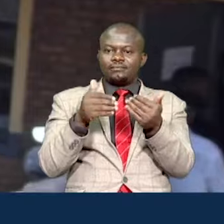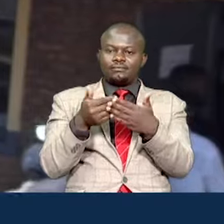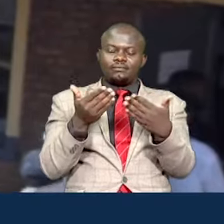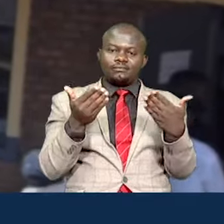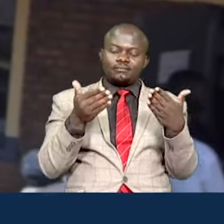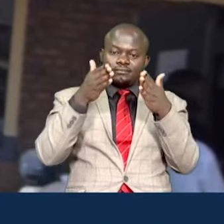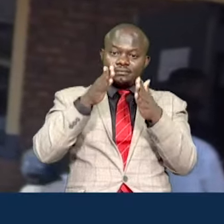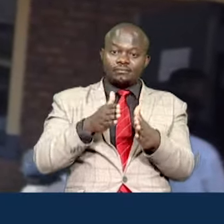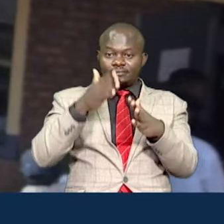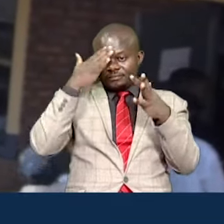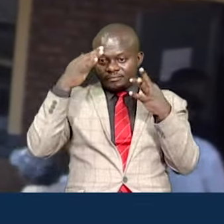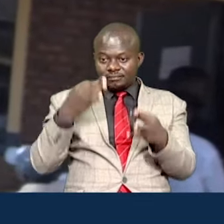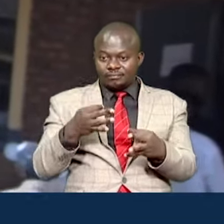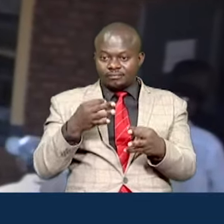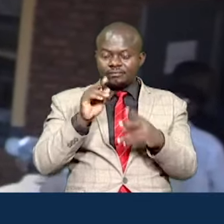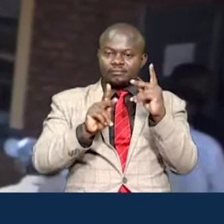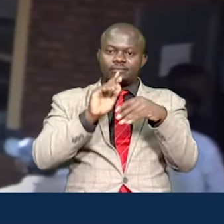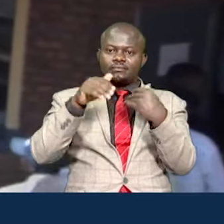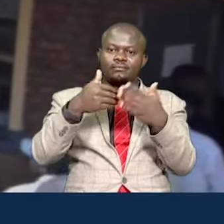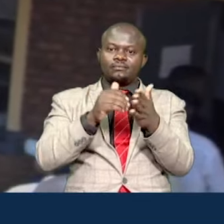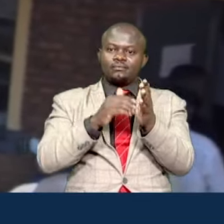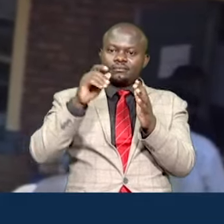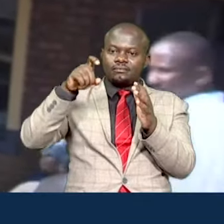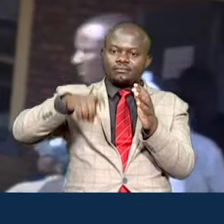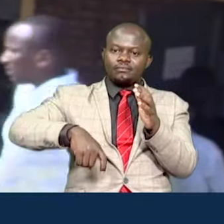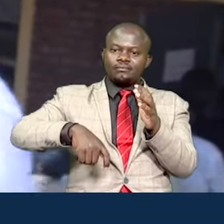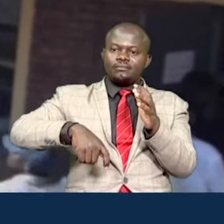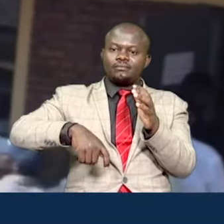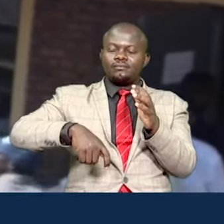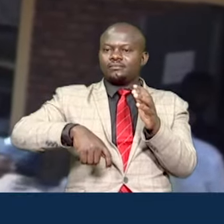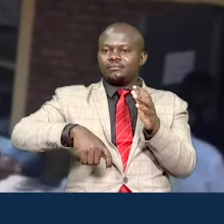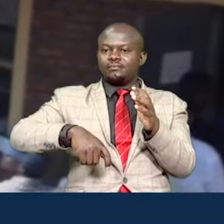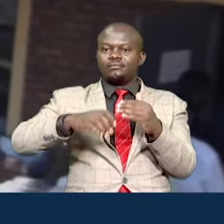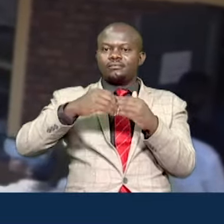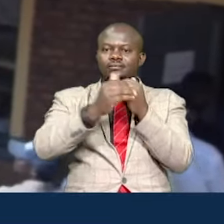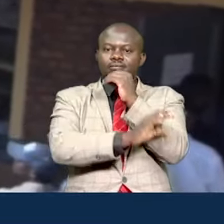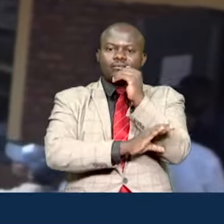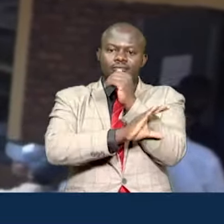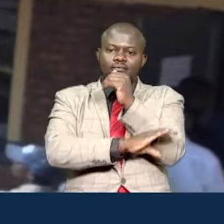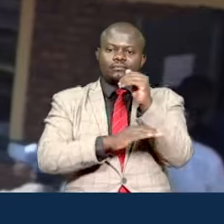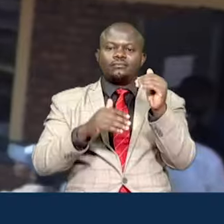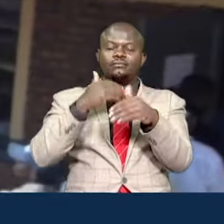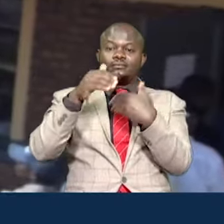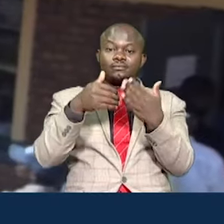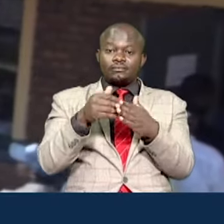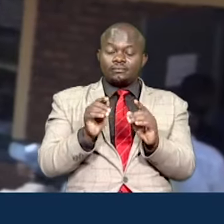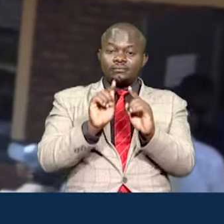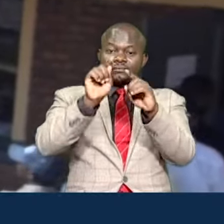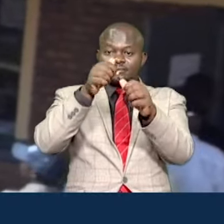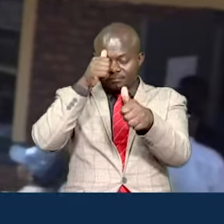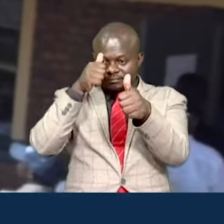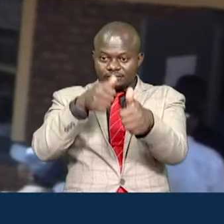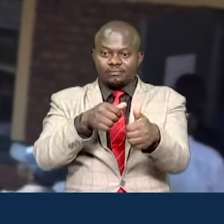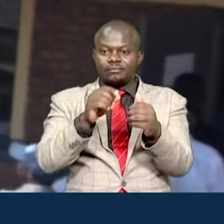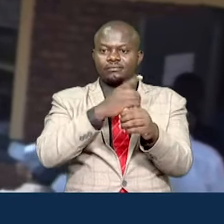umuntu yihitiramo abantu bagomba mbeze kuyobora igihugu akagenda ugakurikiza